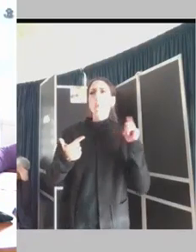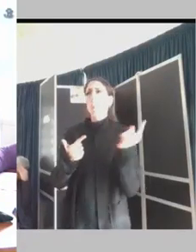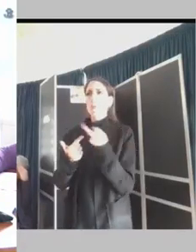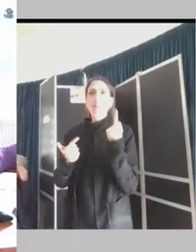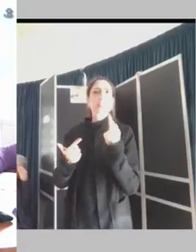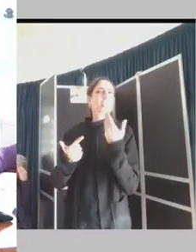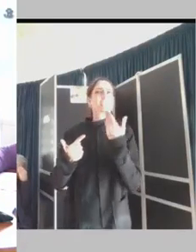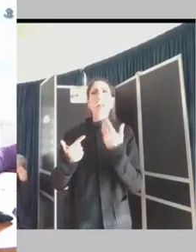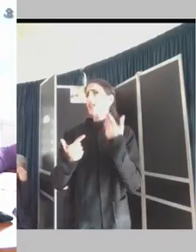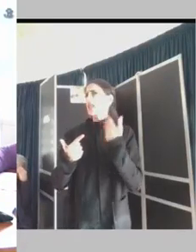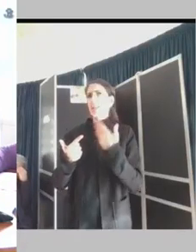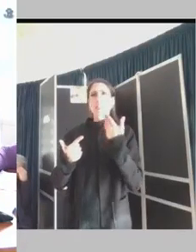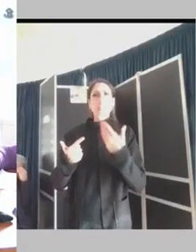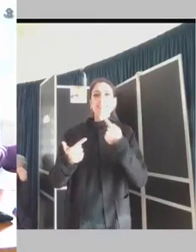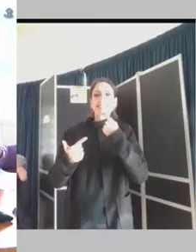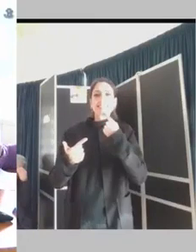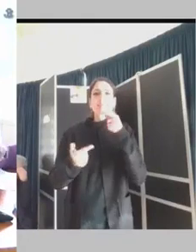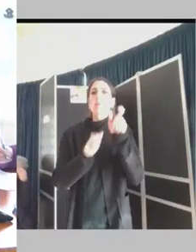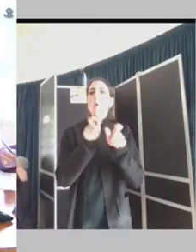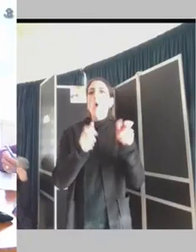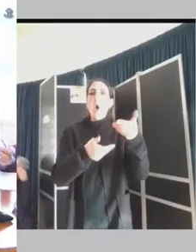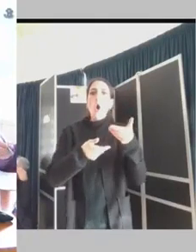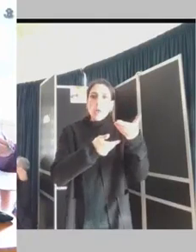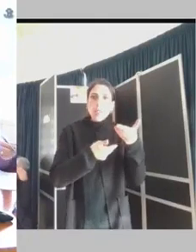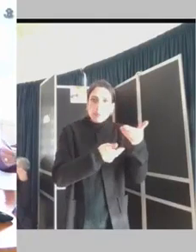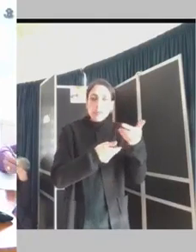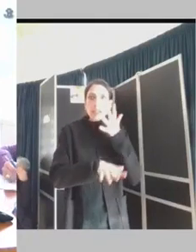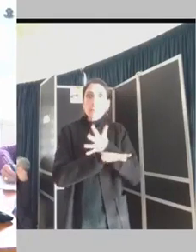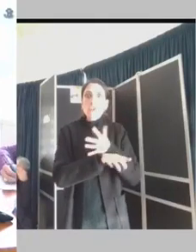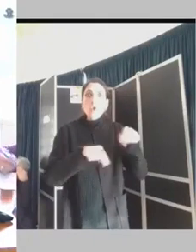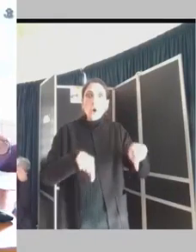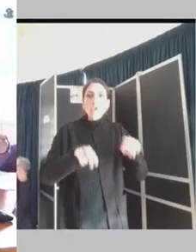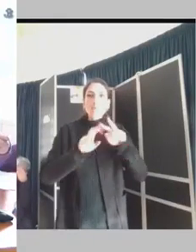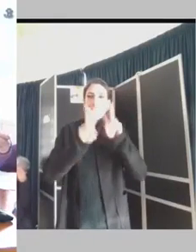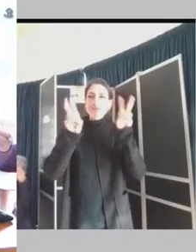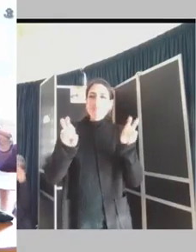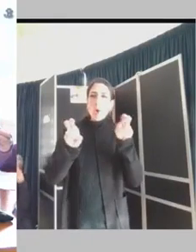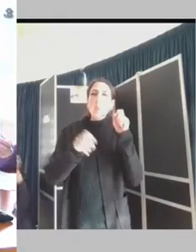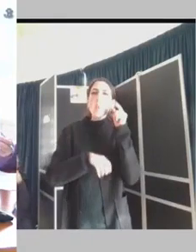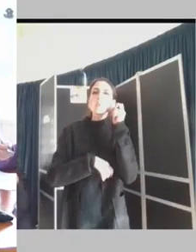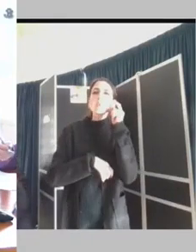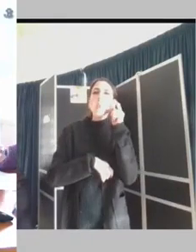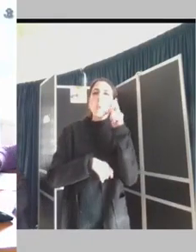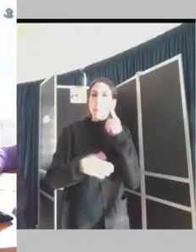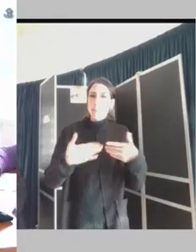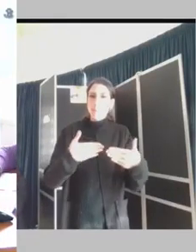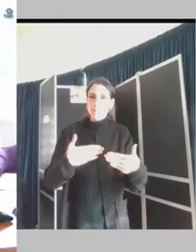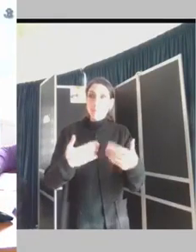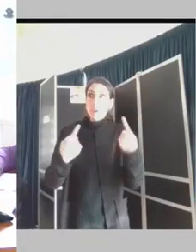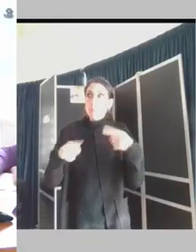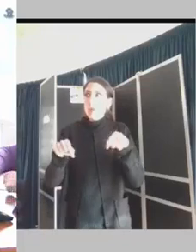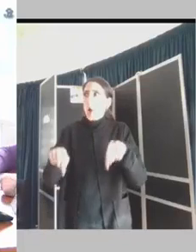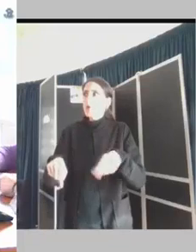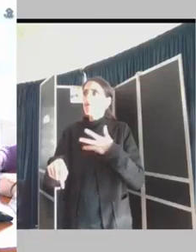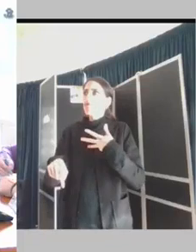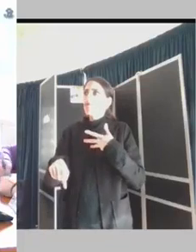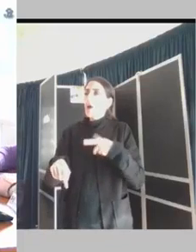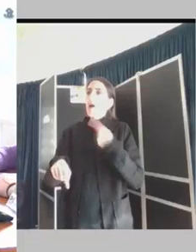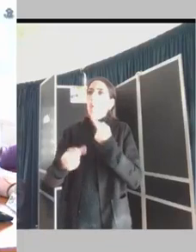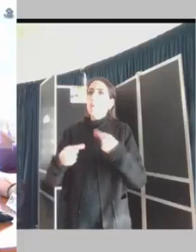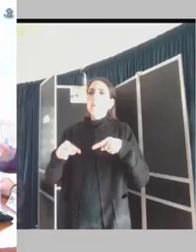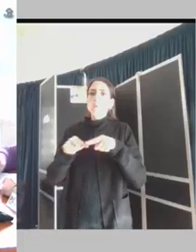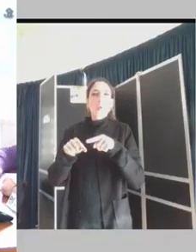sono intervenuti oggi, la consulta della cultura, oggi c'era qui la consulta della disabilità che era prima, e tutte le